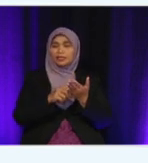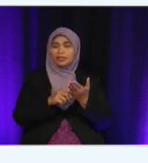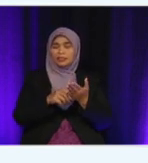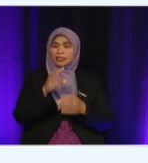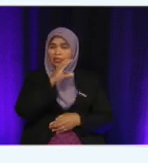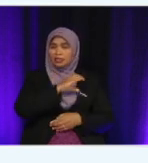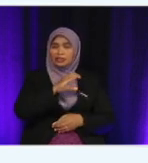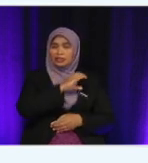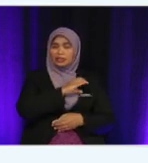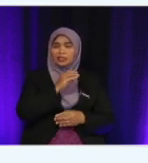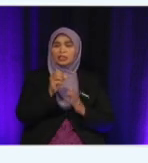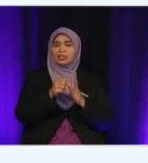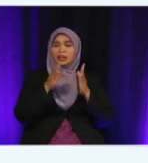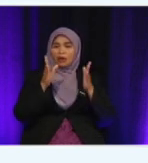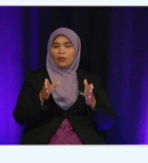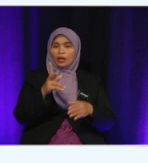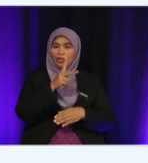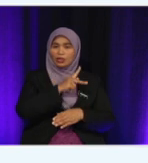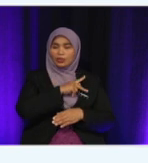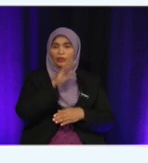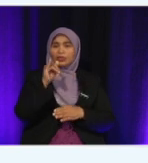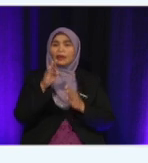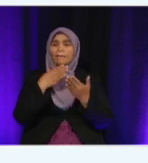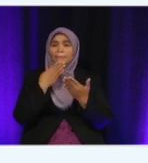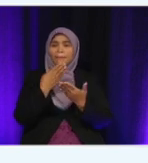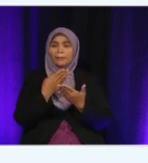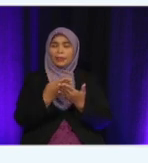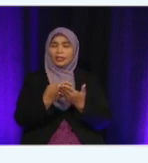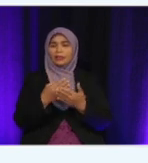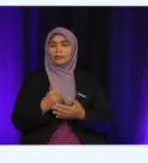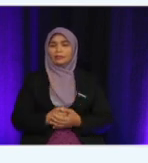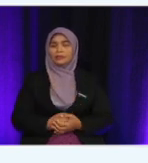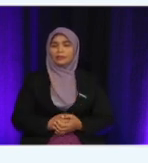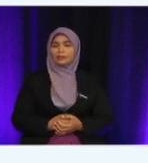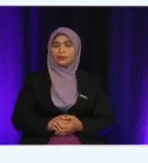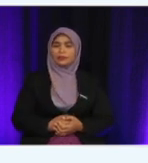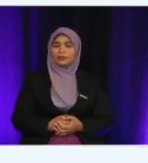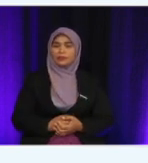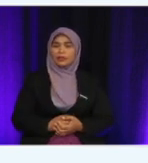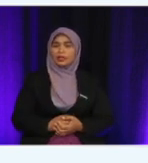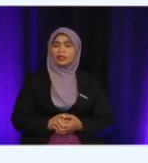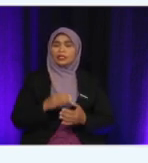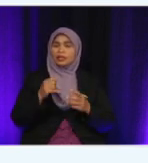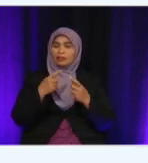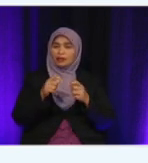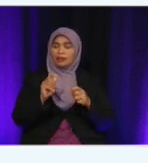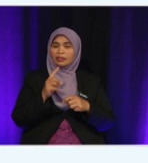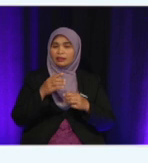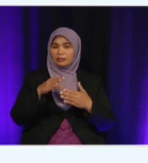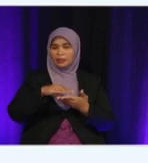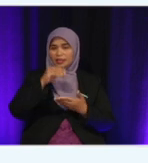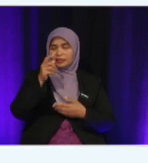ketua kelas yang baik berpadukan ciri kepemimpinan Rasulullah Shallallahu alaihi wasallam yang telah anda pelajari